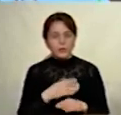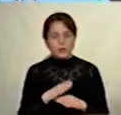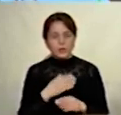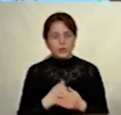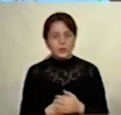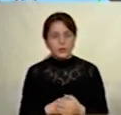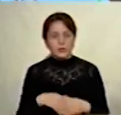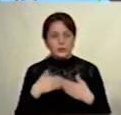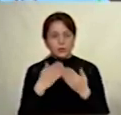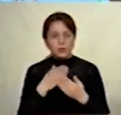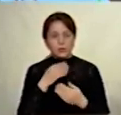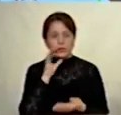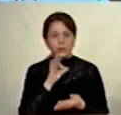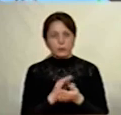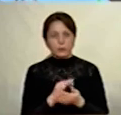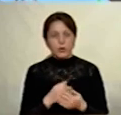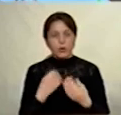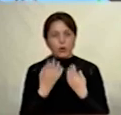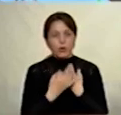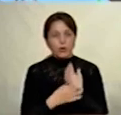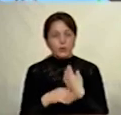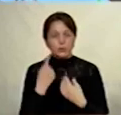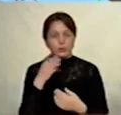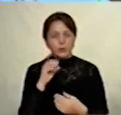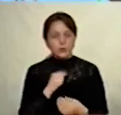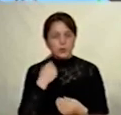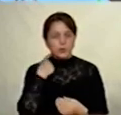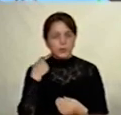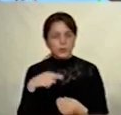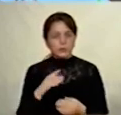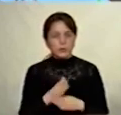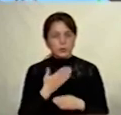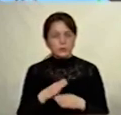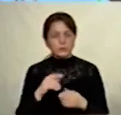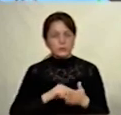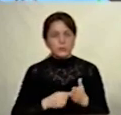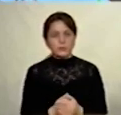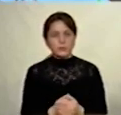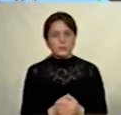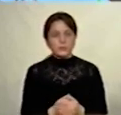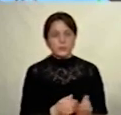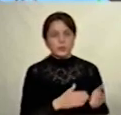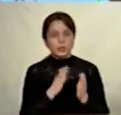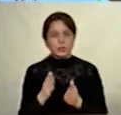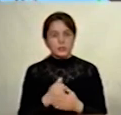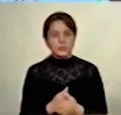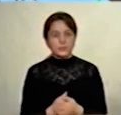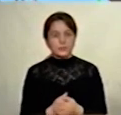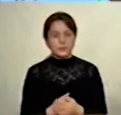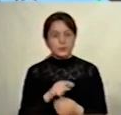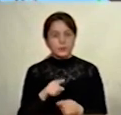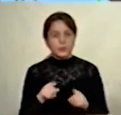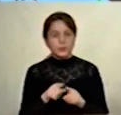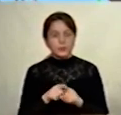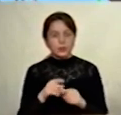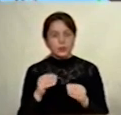Demak, berilgan ko'paytmani orqa tomonidan bitta raqamni ajratib, virgulni qo'yamiz. Keyingi misolda bunda ham 10